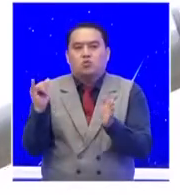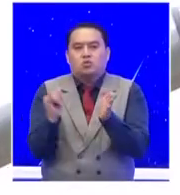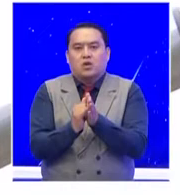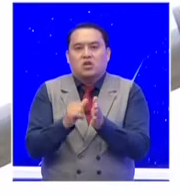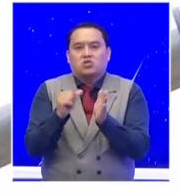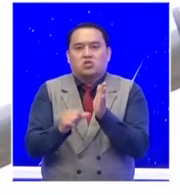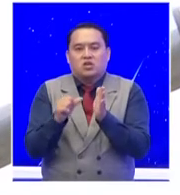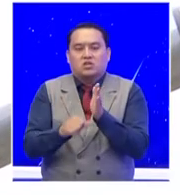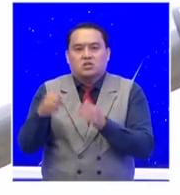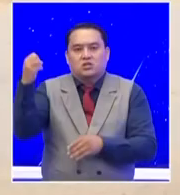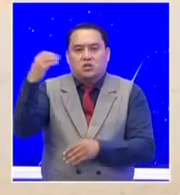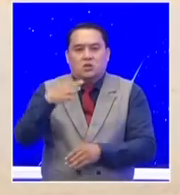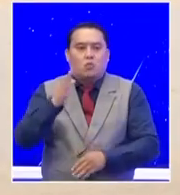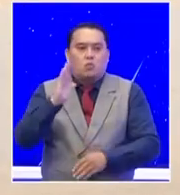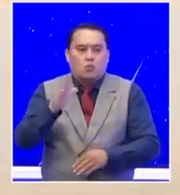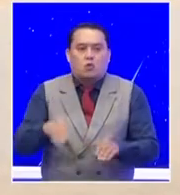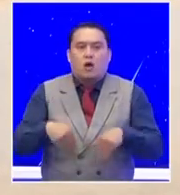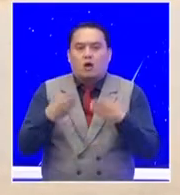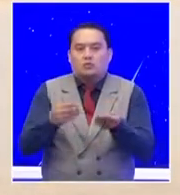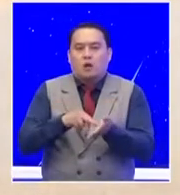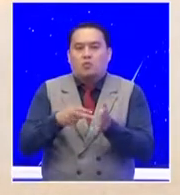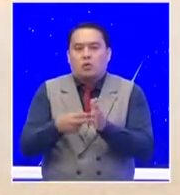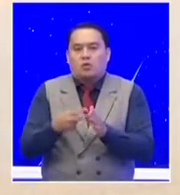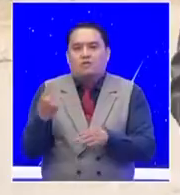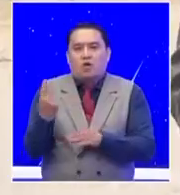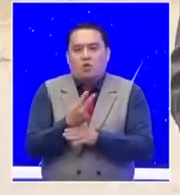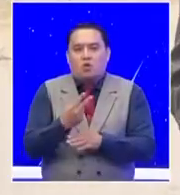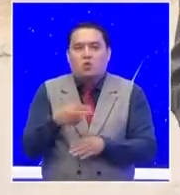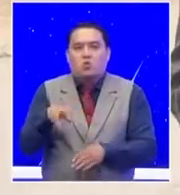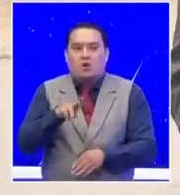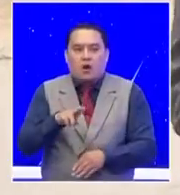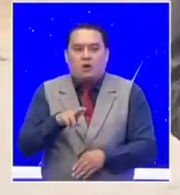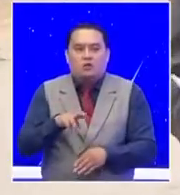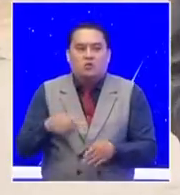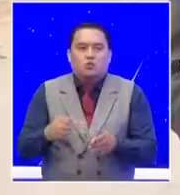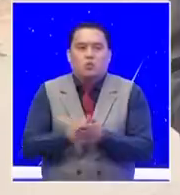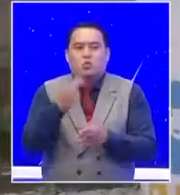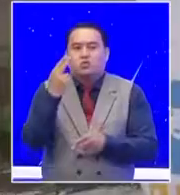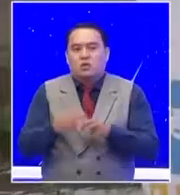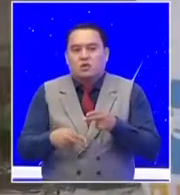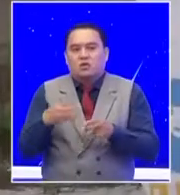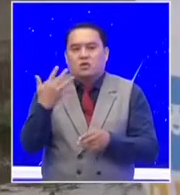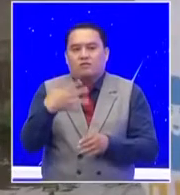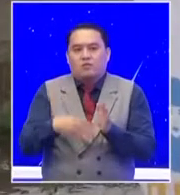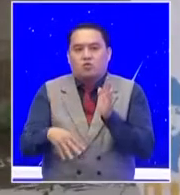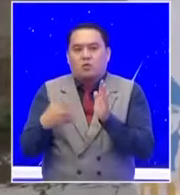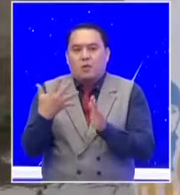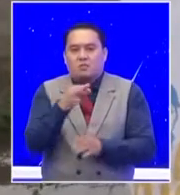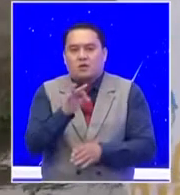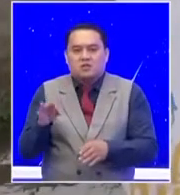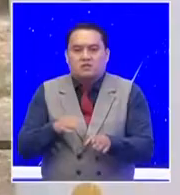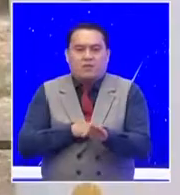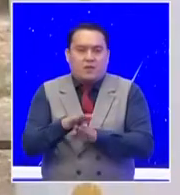установлены 60 осветительных опор. Сдача объекта, запланированная на вторую декаду июля, состоится досрочно. 95% работ уже